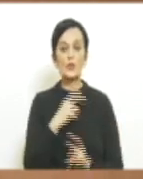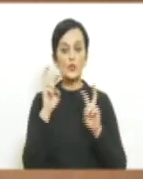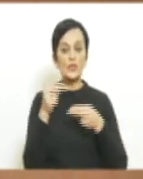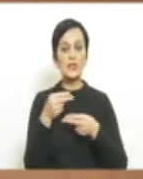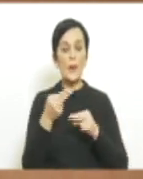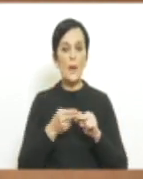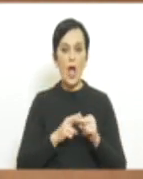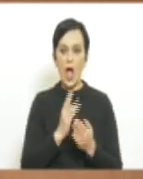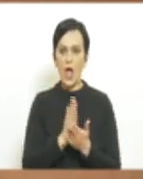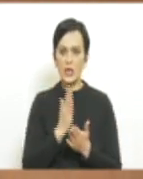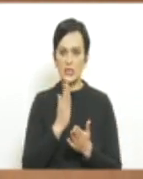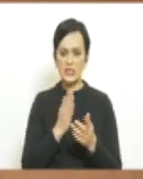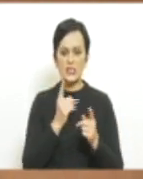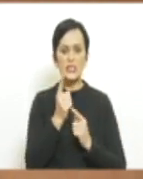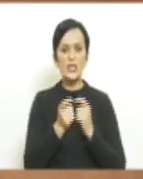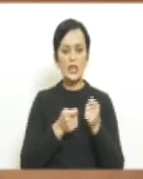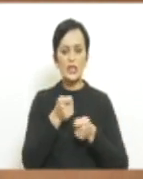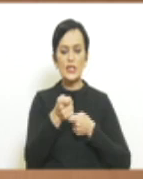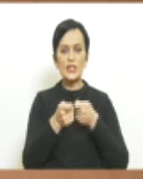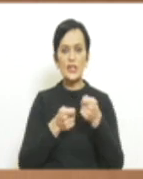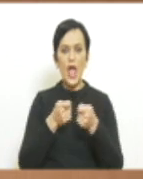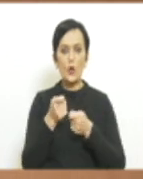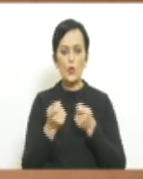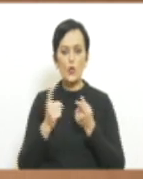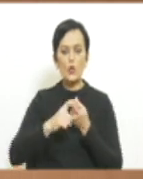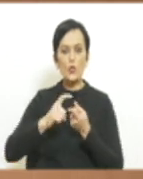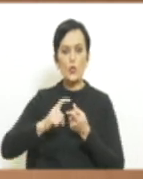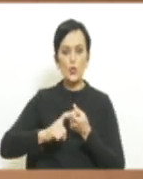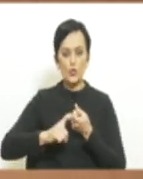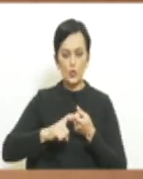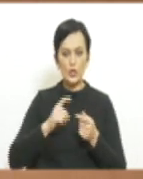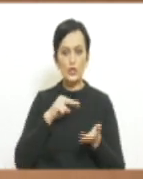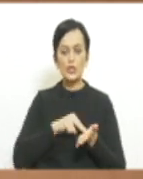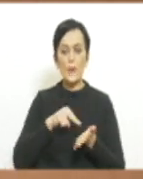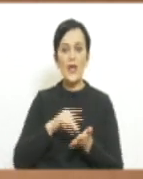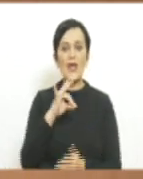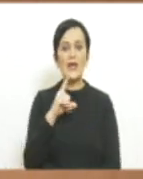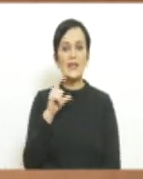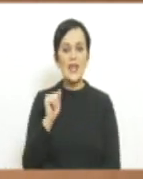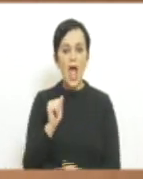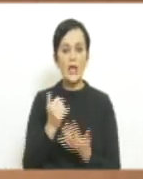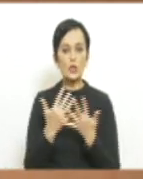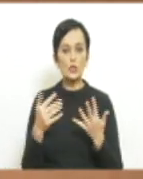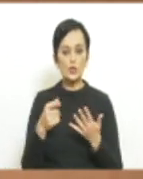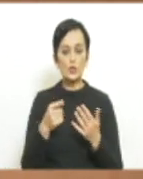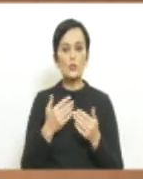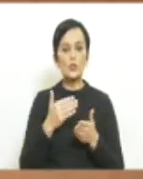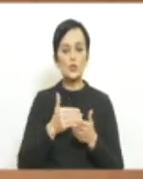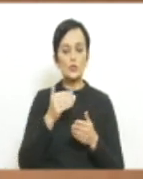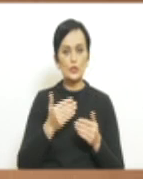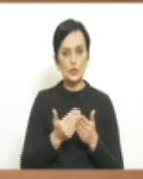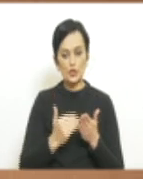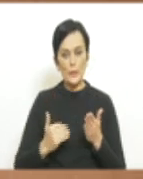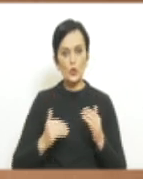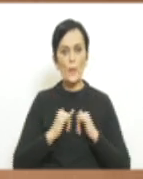ეს გახლავთ რეგულირების ზეგავლენის შეფასების, ეგრეთ წოდებული რიას ინსტრუმენტების შემდგომი განვითარება, რომელიც მართლაც ძალიან